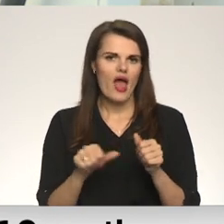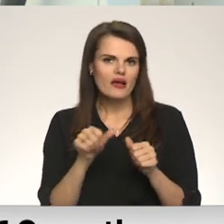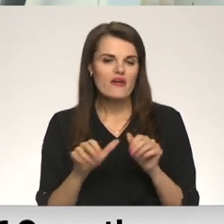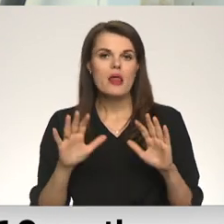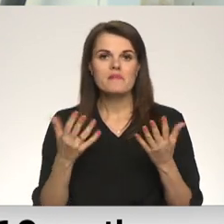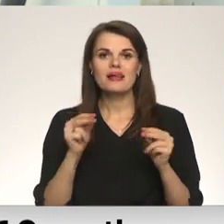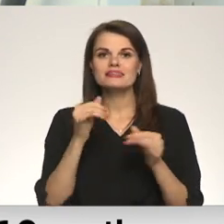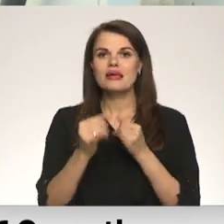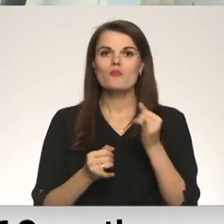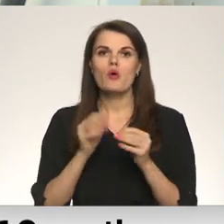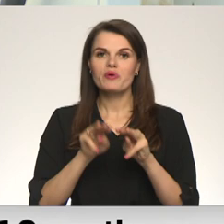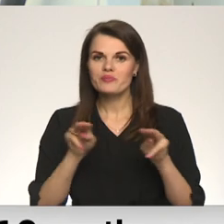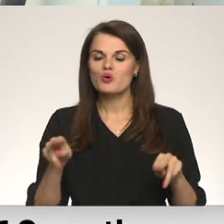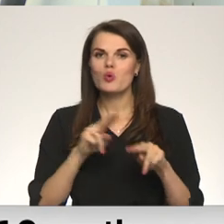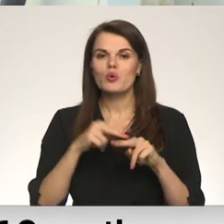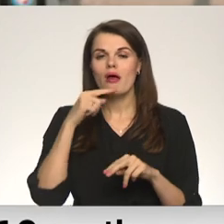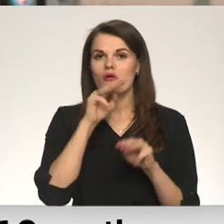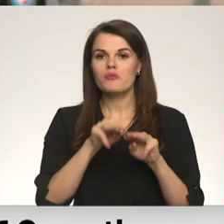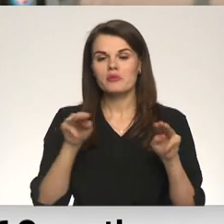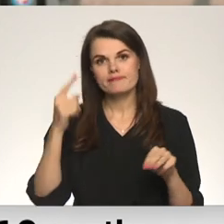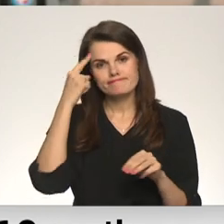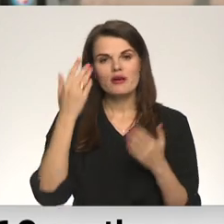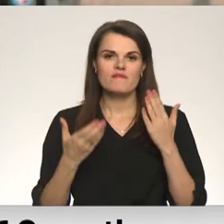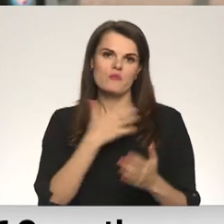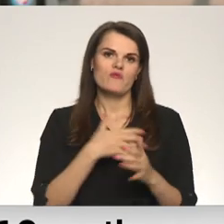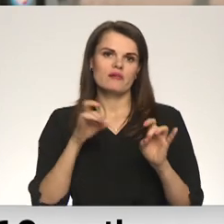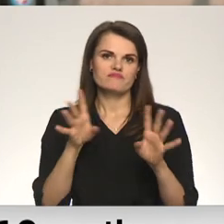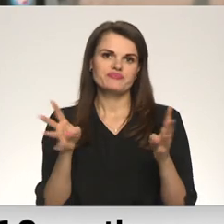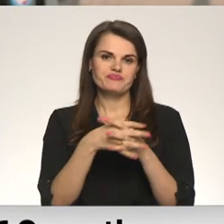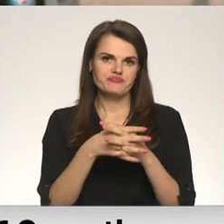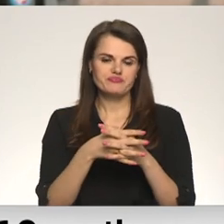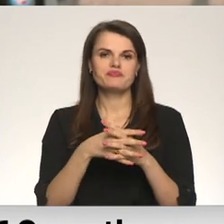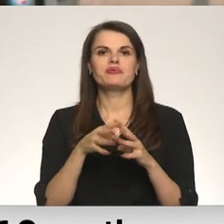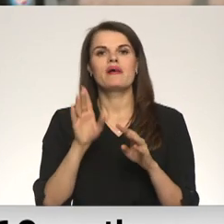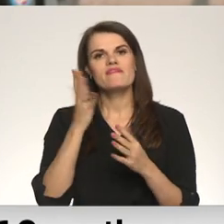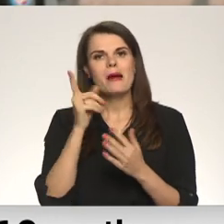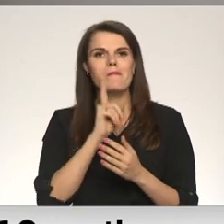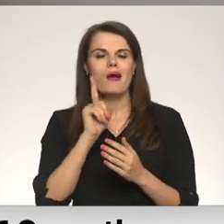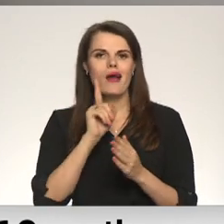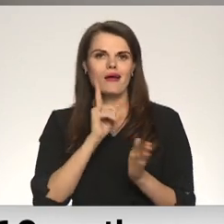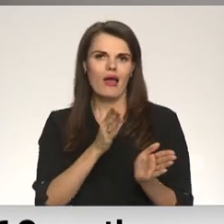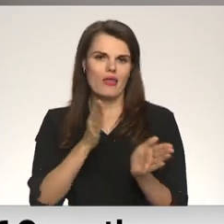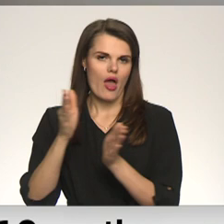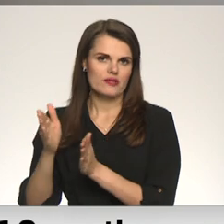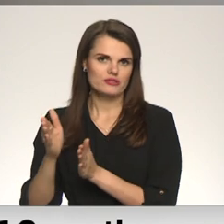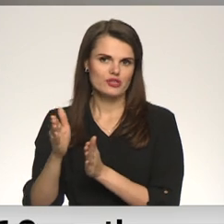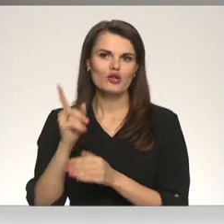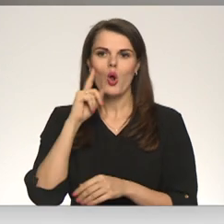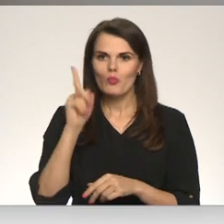Zemkopības ministrijā un Ekonomikas ministrijā atbalsta ideja par atteikšanos no pieaukuma vai tā pagaidu atcelšanu. Protams, ka tā